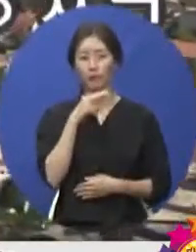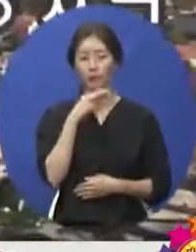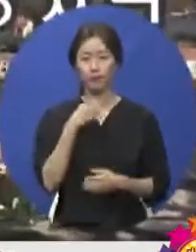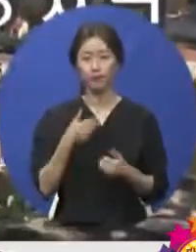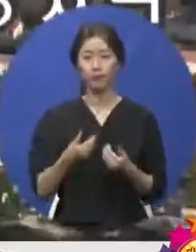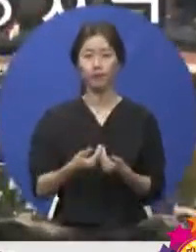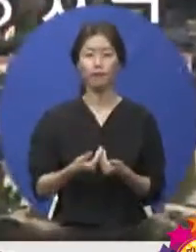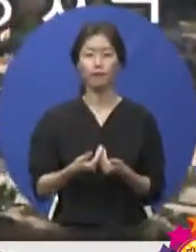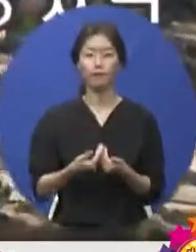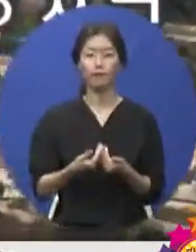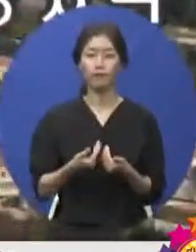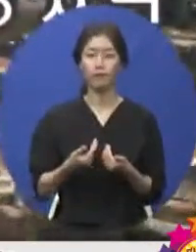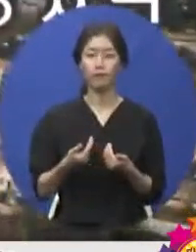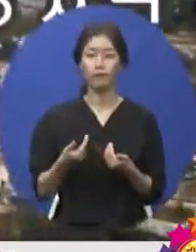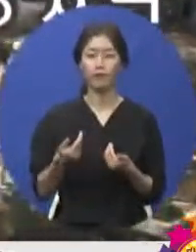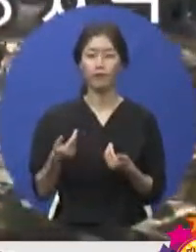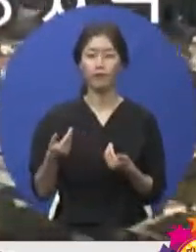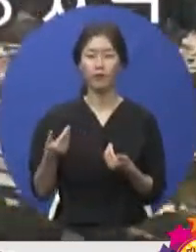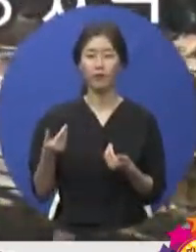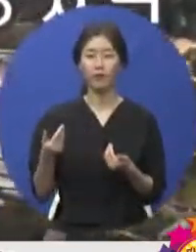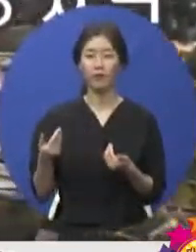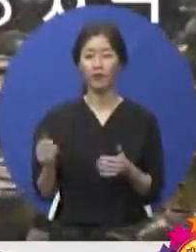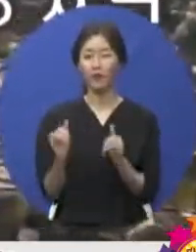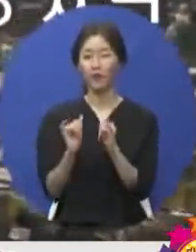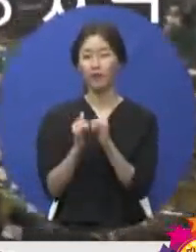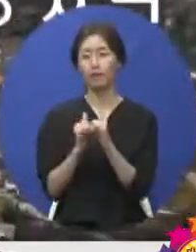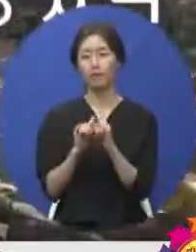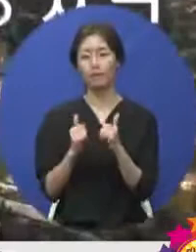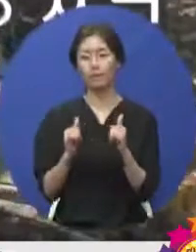말없이 떠난 사람아